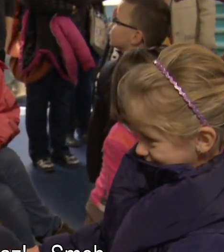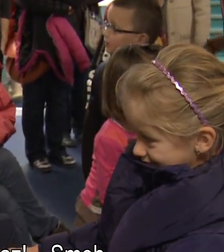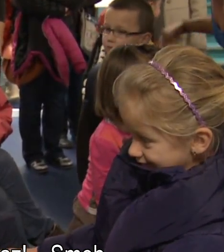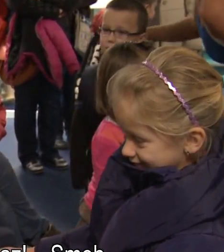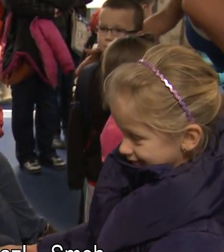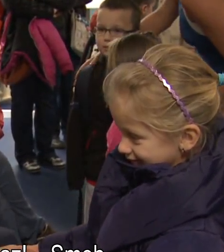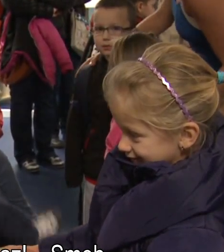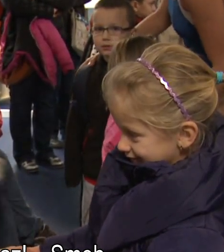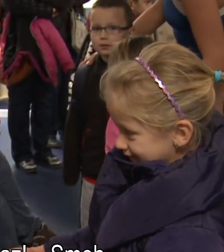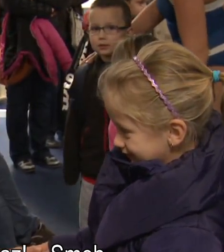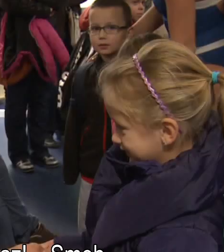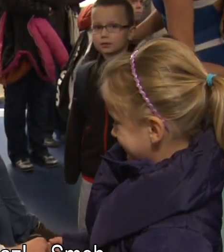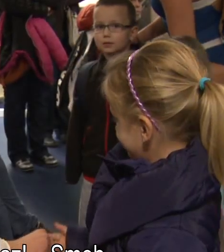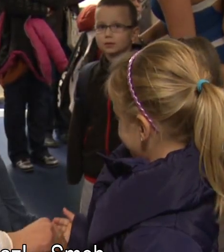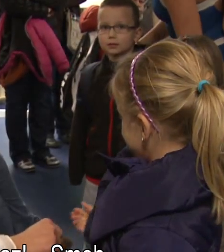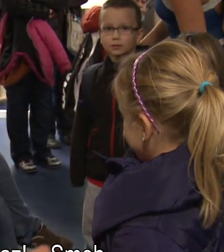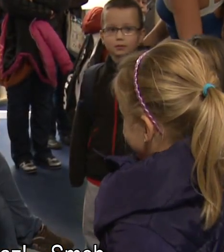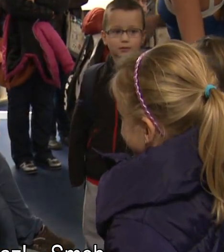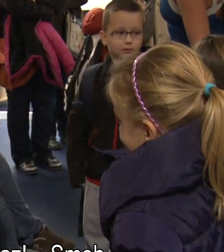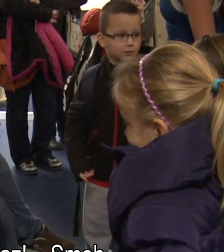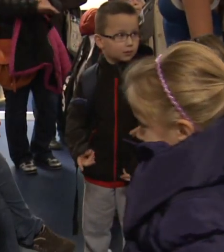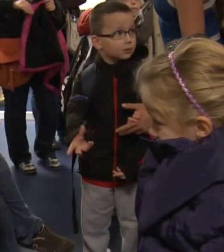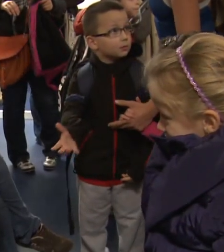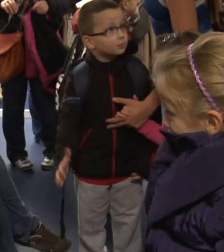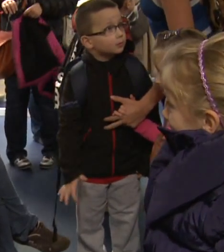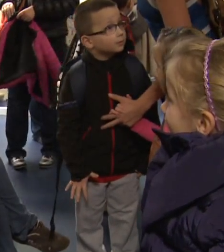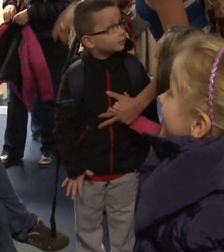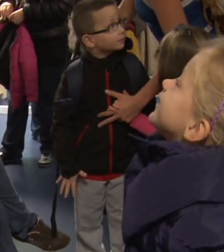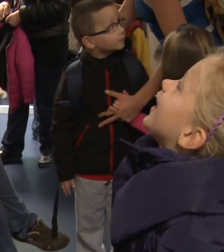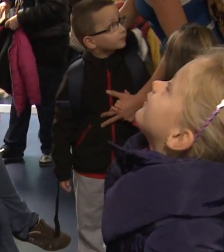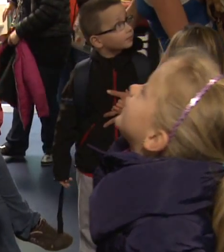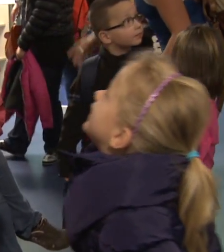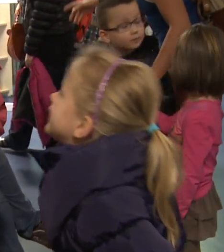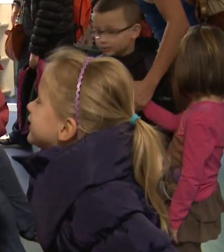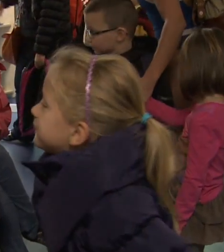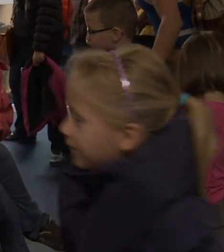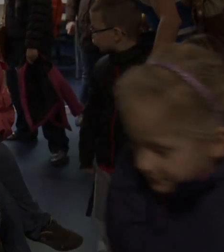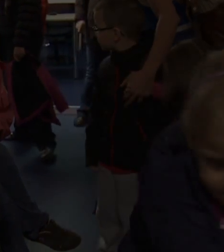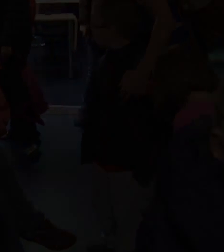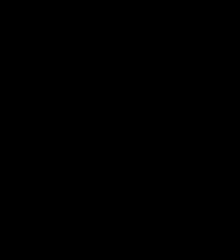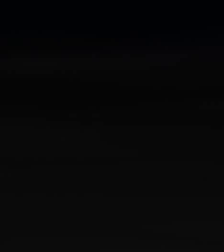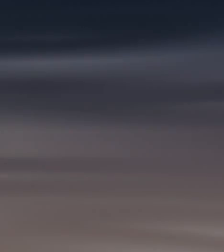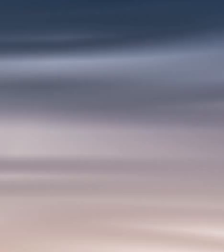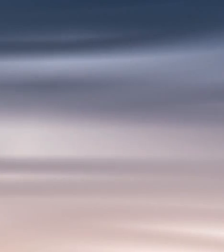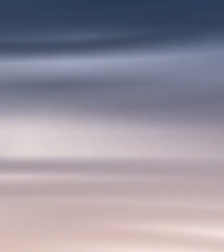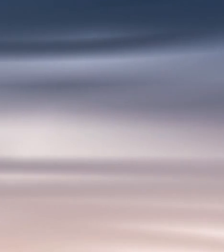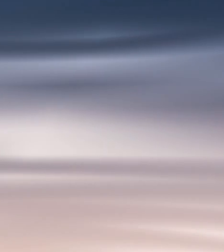Kako to ne veš, kdo to je? Ampak res je, ja, kdo so pa je? Pa tle moraš reči kot... Ne bi.